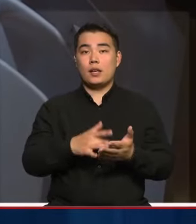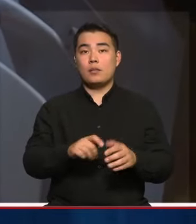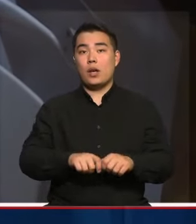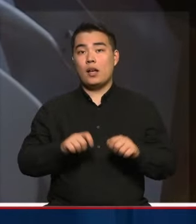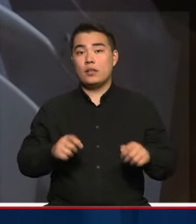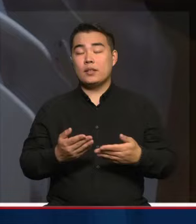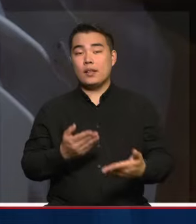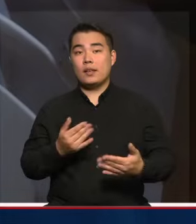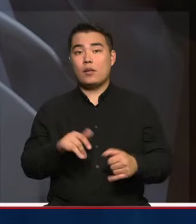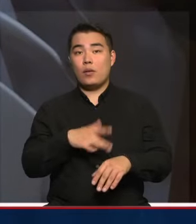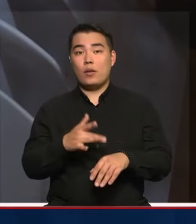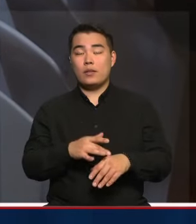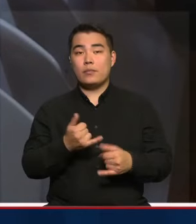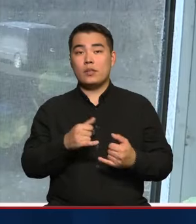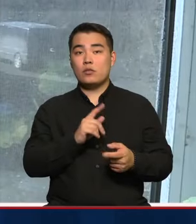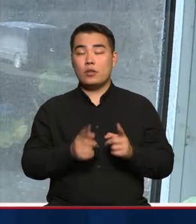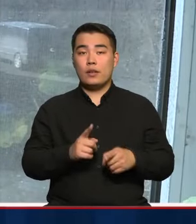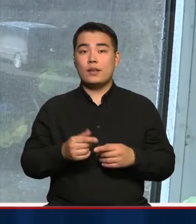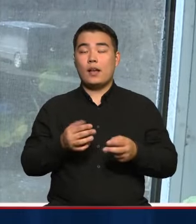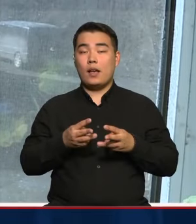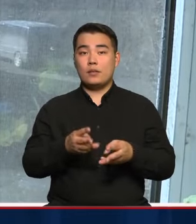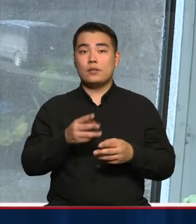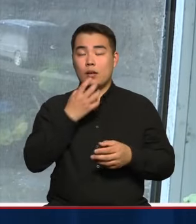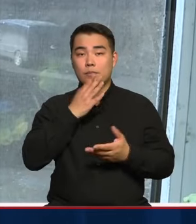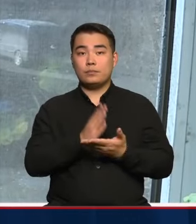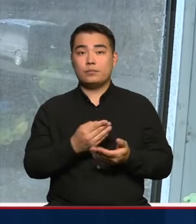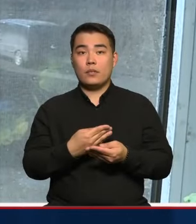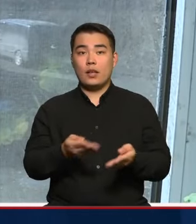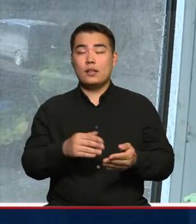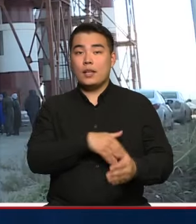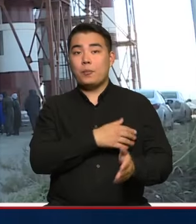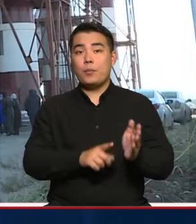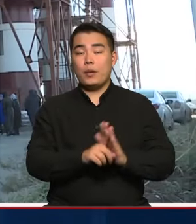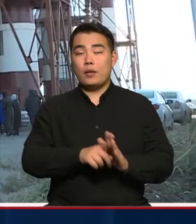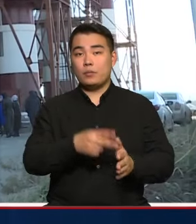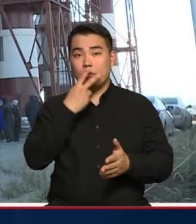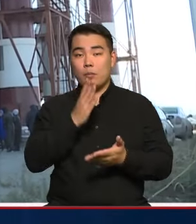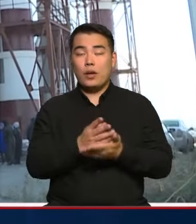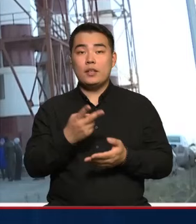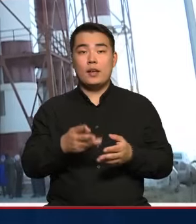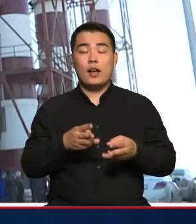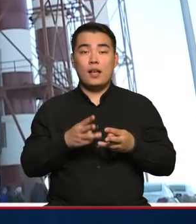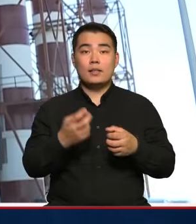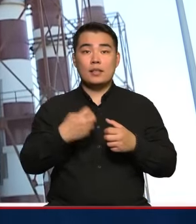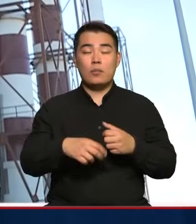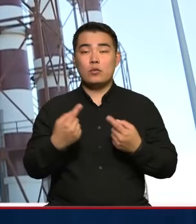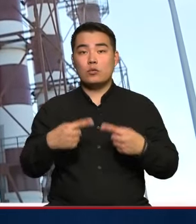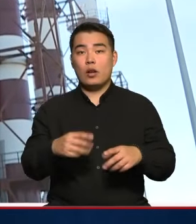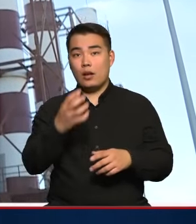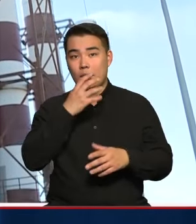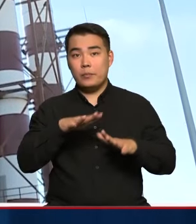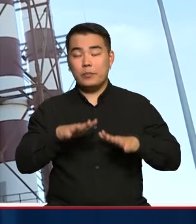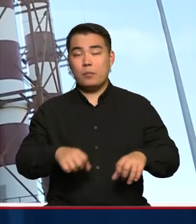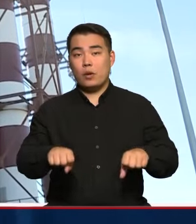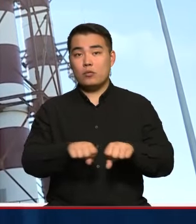қосылғанға дейін қаланы жергілікті қазандықтар жылытады. Ондағы температура бақылауда. Істен шыққан екі қазандық басқа жылу